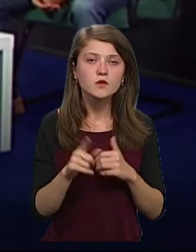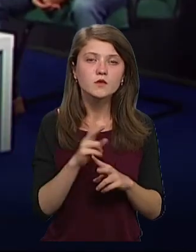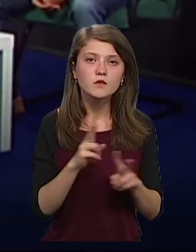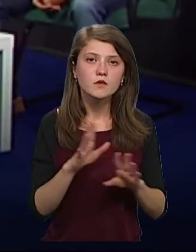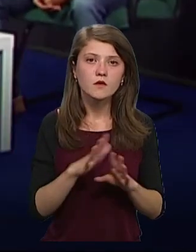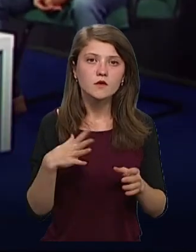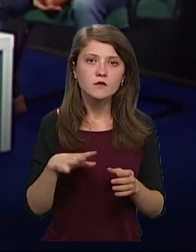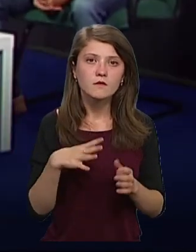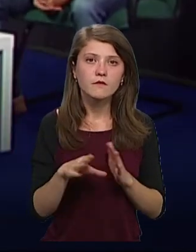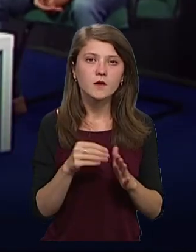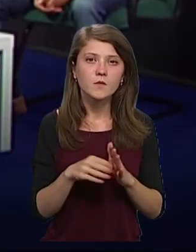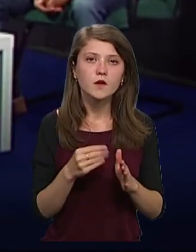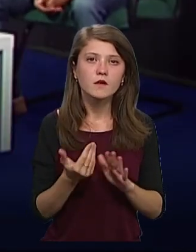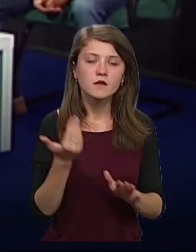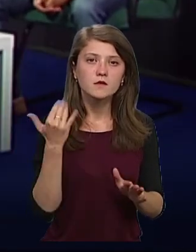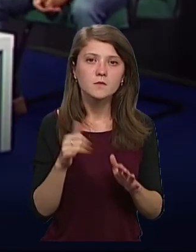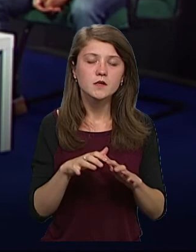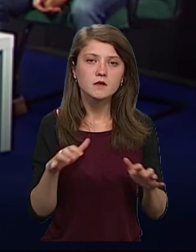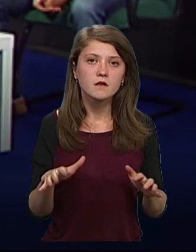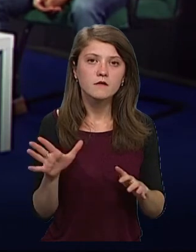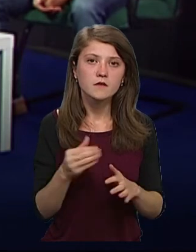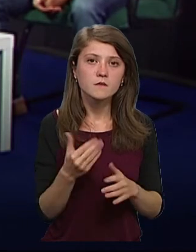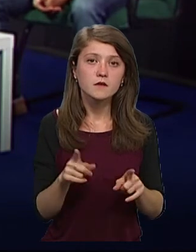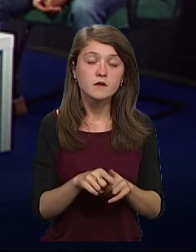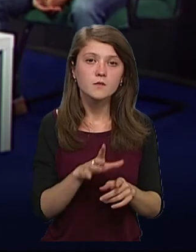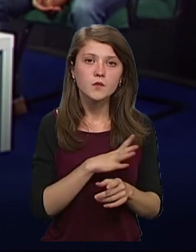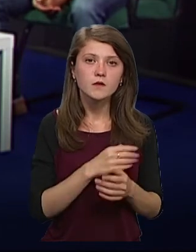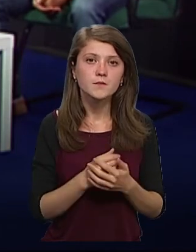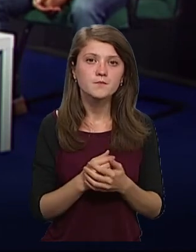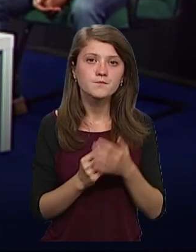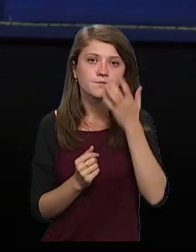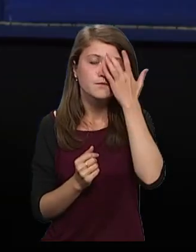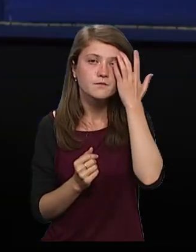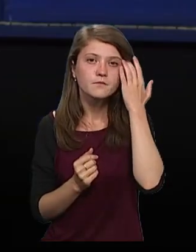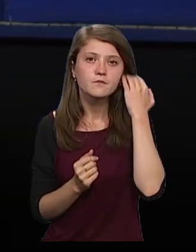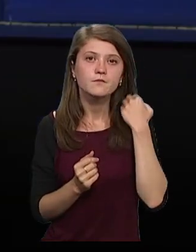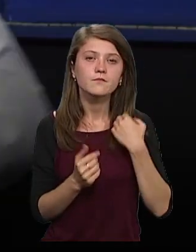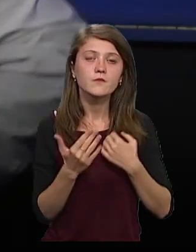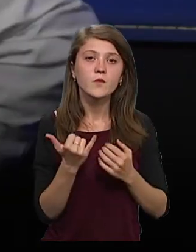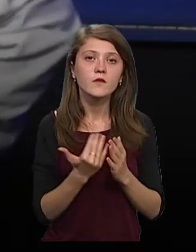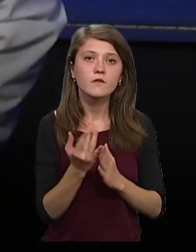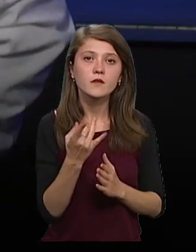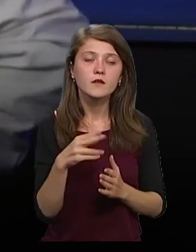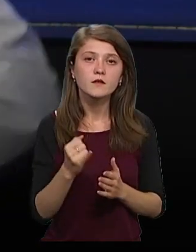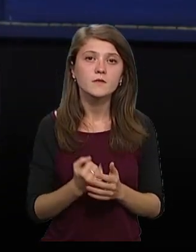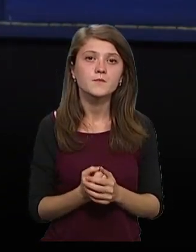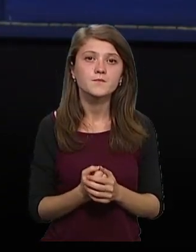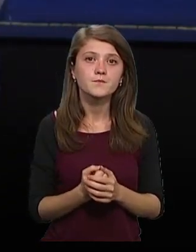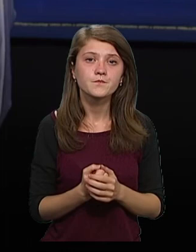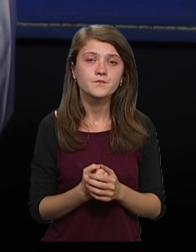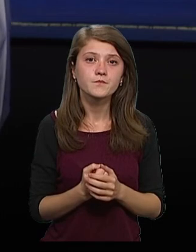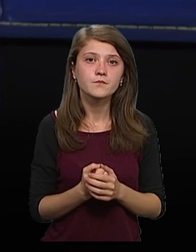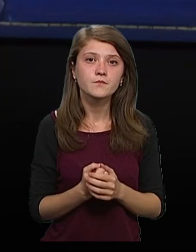не очікує вибори позачергові і президента, і все інше, але вони такі відбулись, ми розуміємо, це що вони можуть у Верховній бути. Раді Конституційний